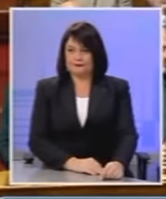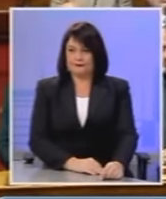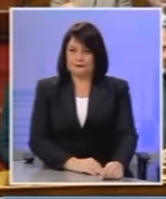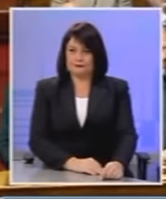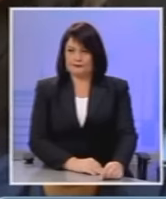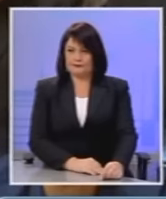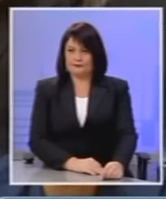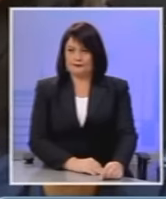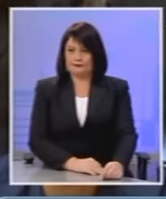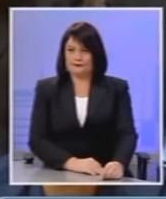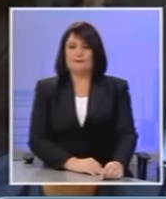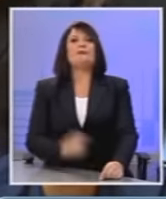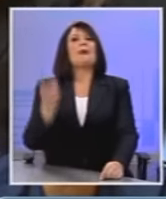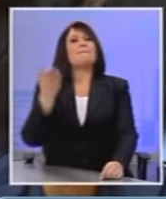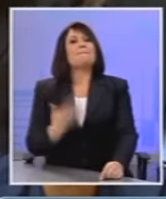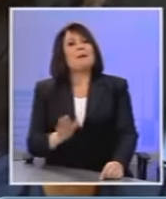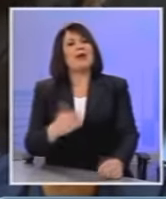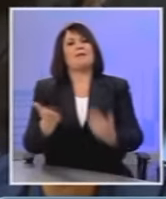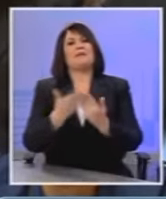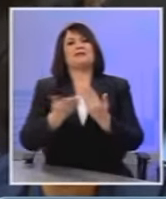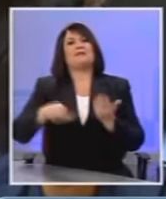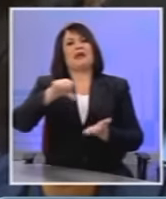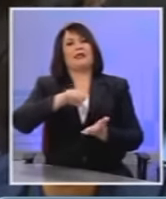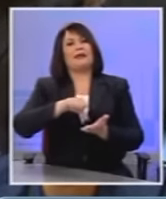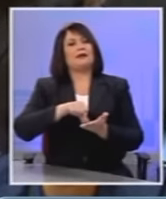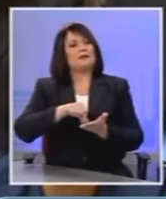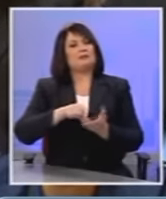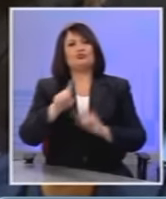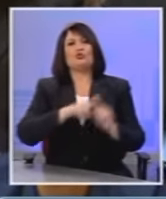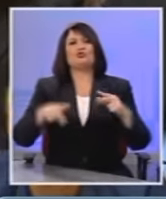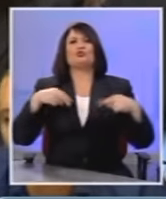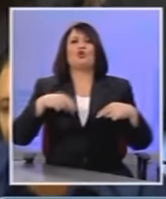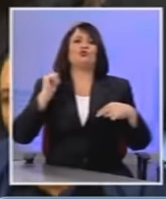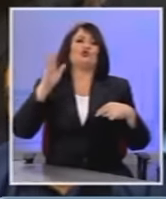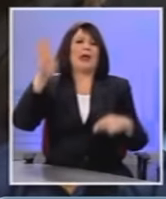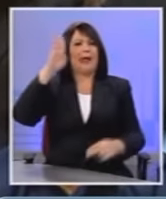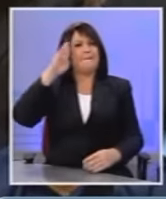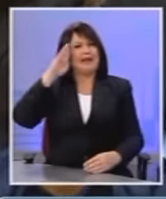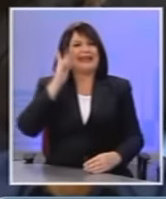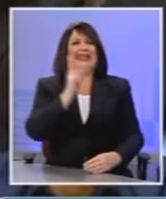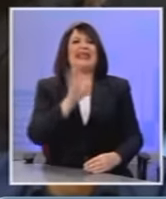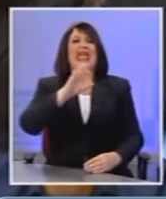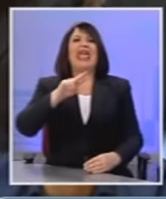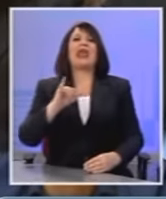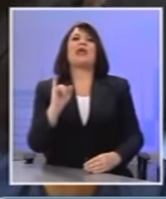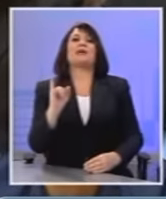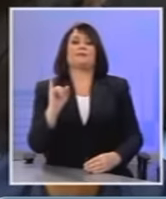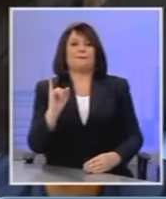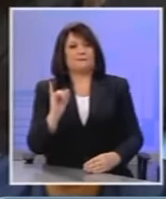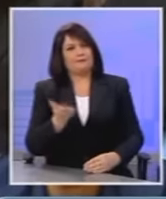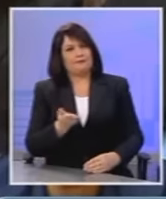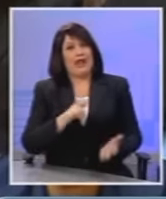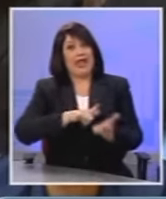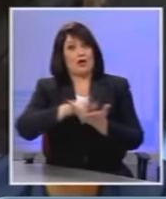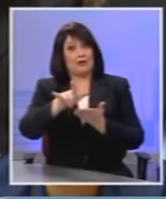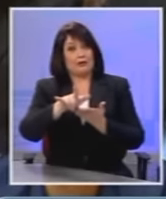Ήλθε στην Αθήνα να μας επισκεφθεί ο Υπουργός των Εξωτερικών Τζον Κέρι και από το